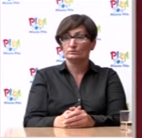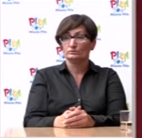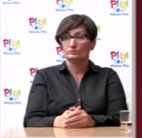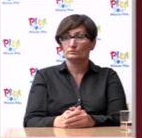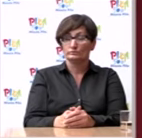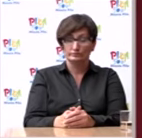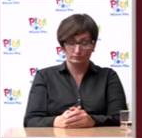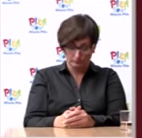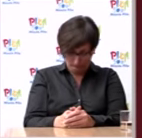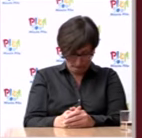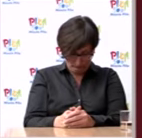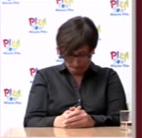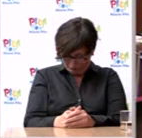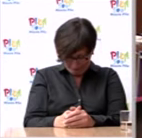zakresie.